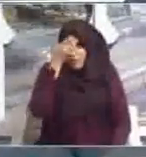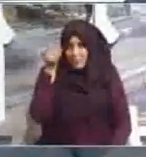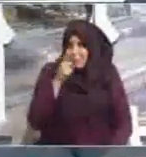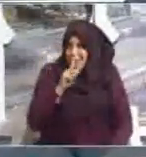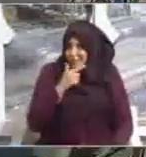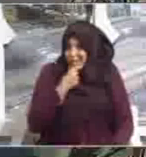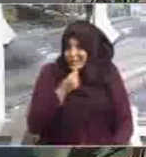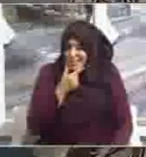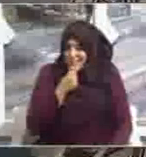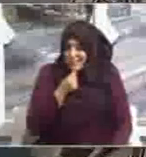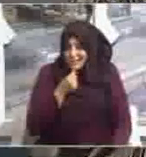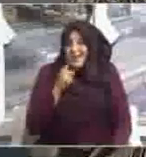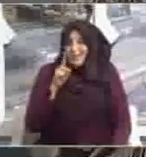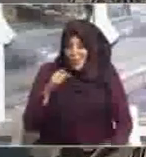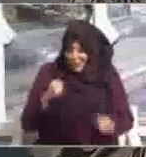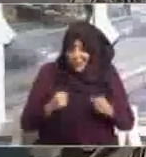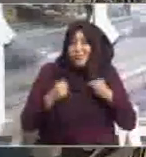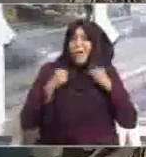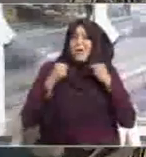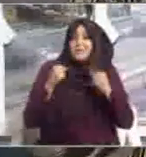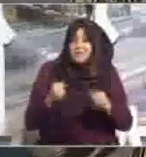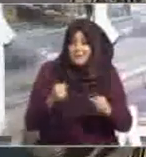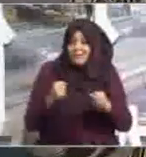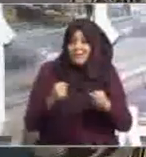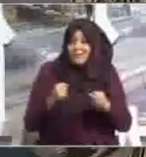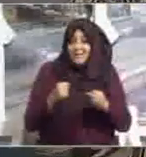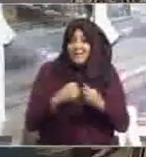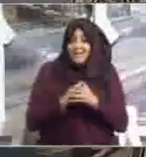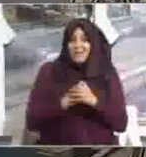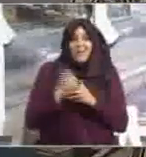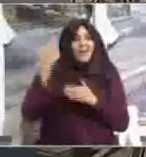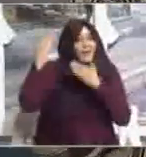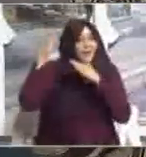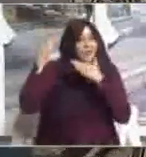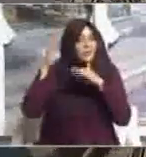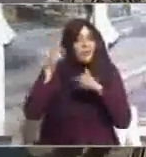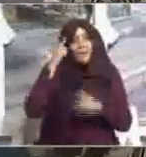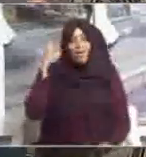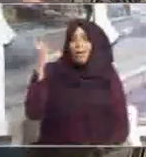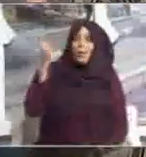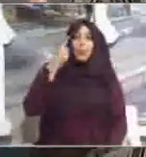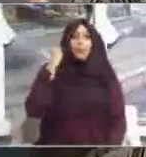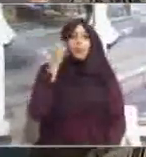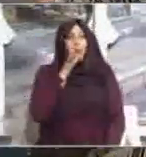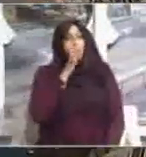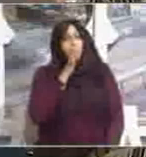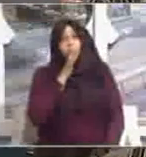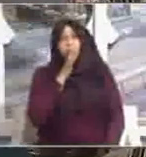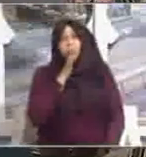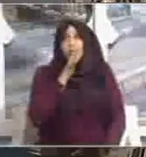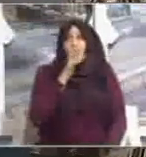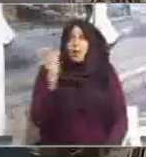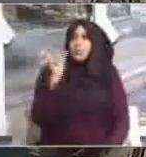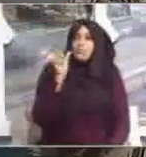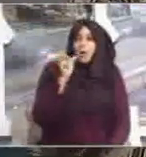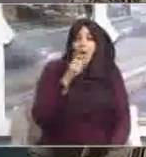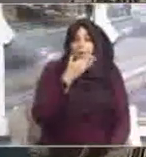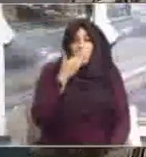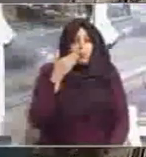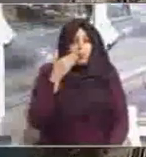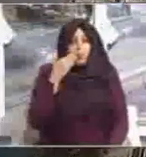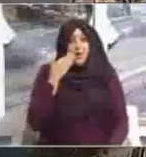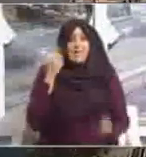بسهوله صح، هذه راهي شجاعه كبيره صحيح، يعني عند الغرب راهم بمعنى راهم يدوخوا يعني يقول لك انا كيف هذا المسلمين يقدر